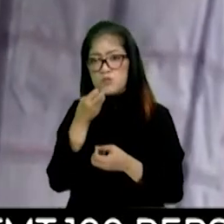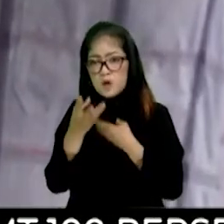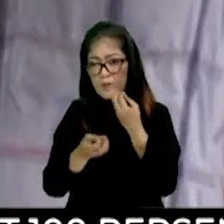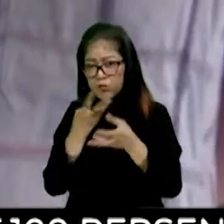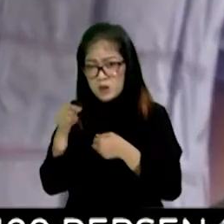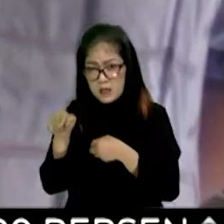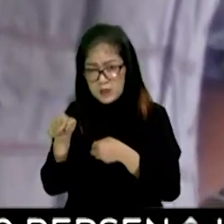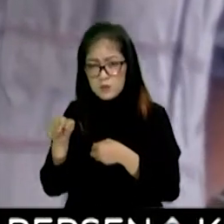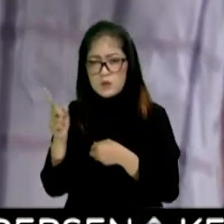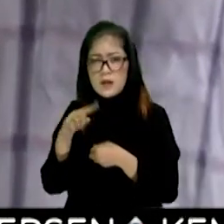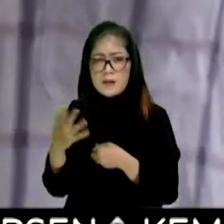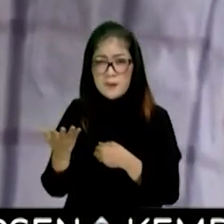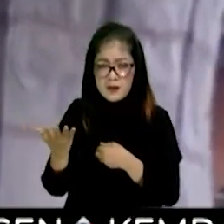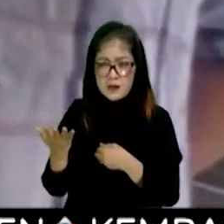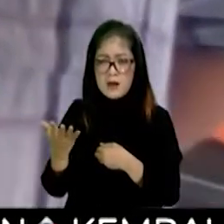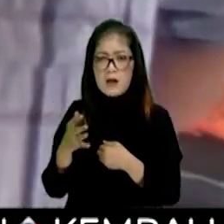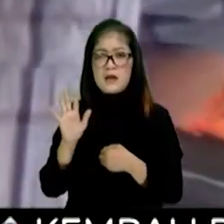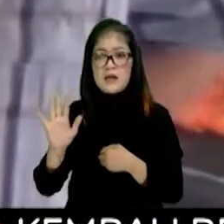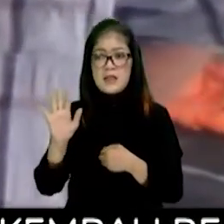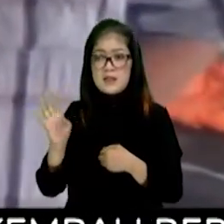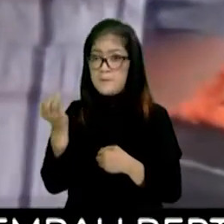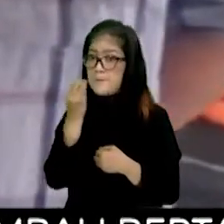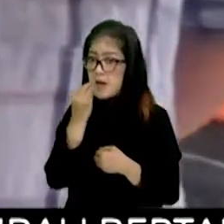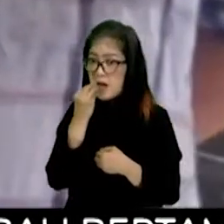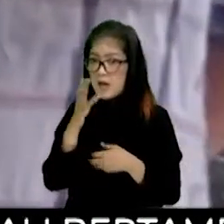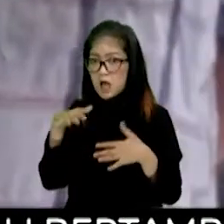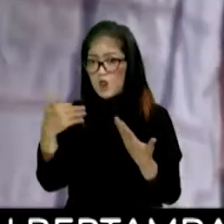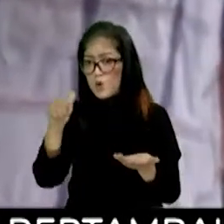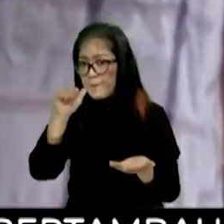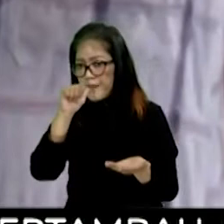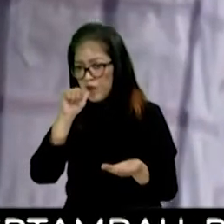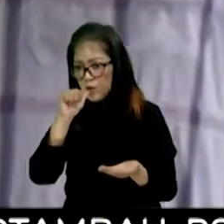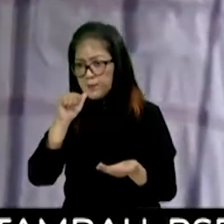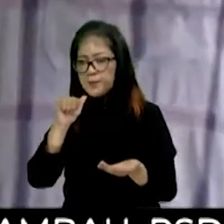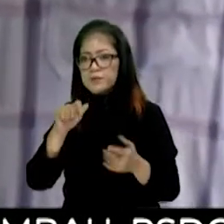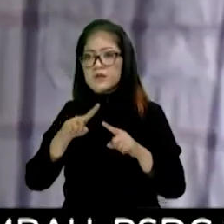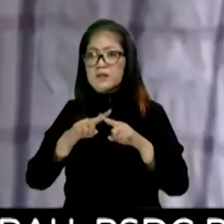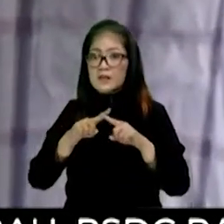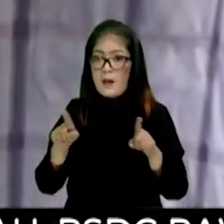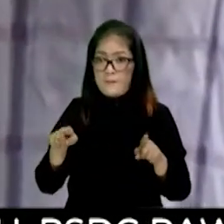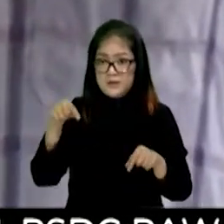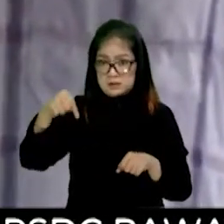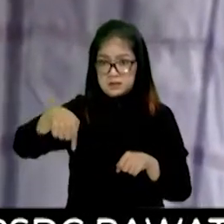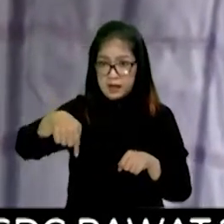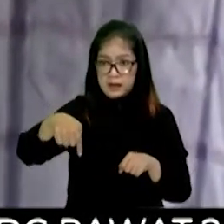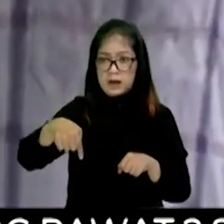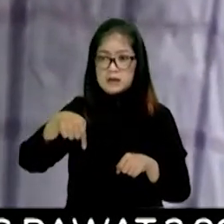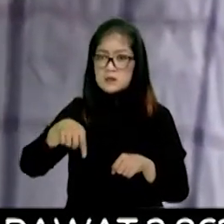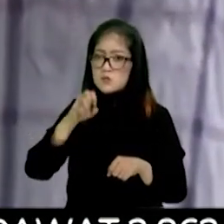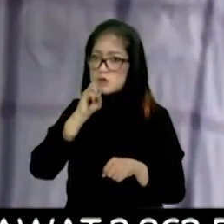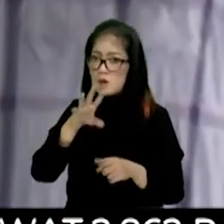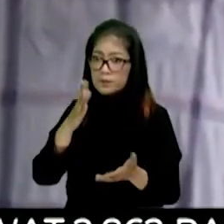Dugaan sih kemungkinan dari makan atau minum ya, cuma sekarang kita tidak bisa menjawab yang